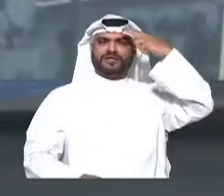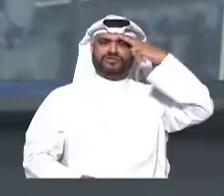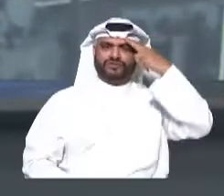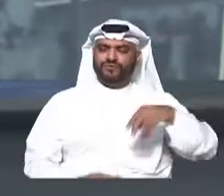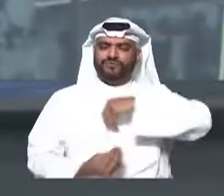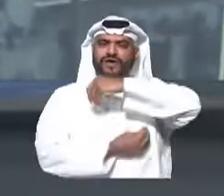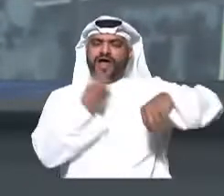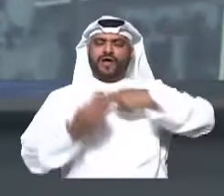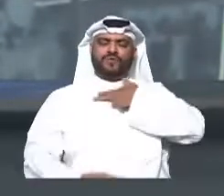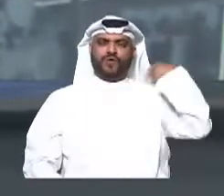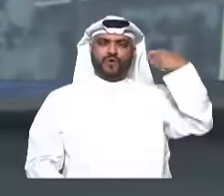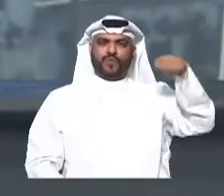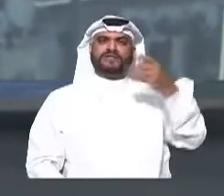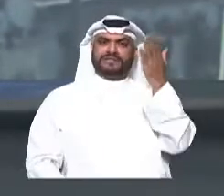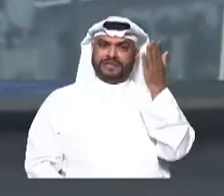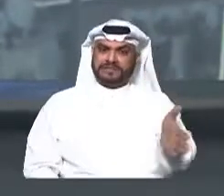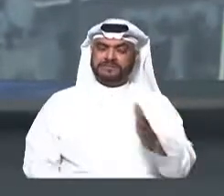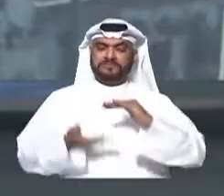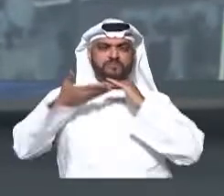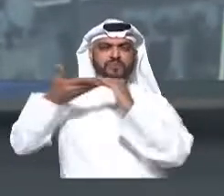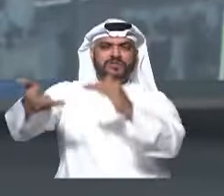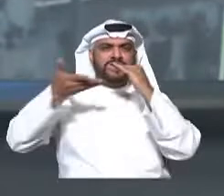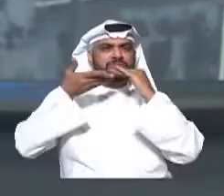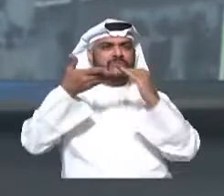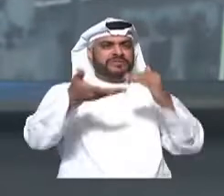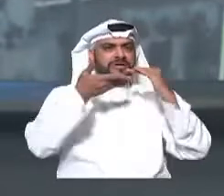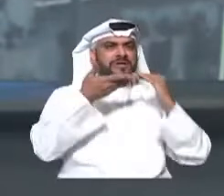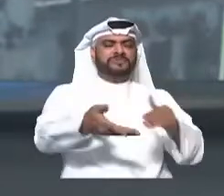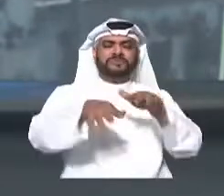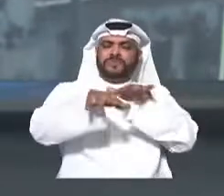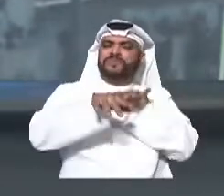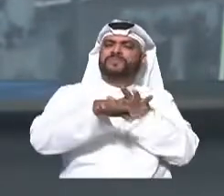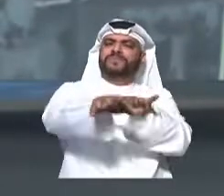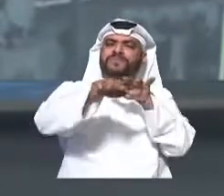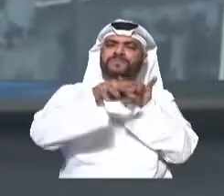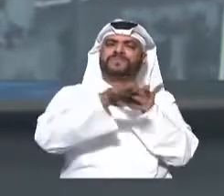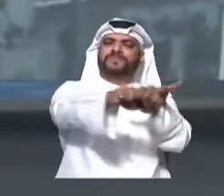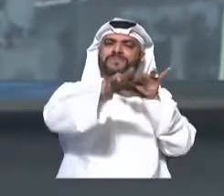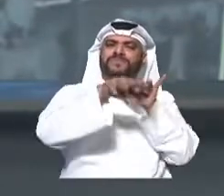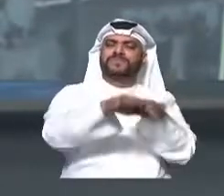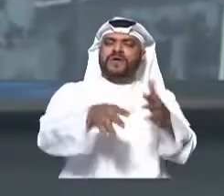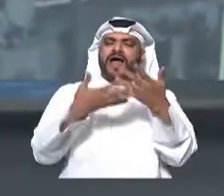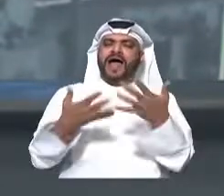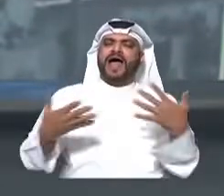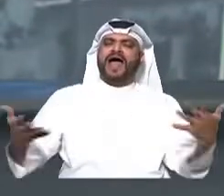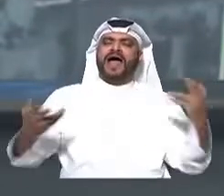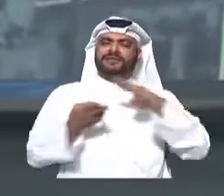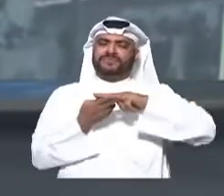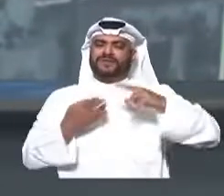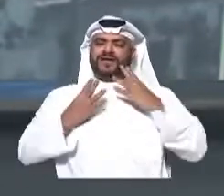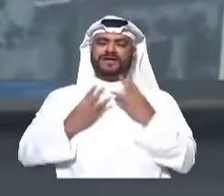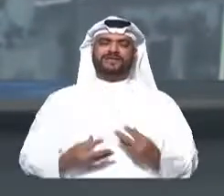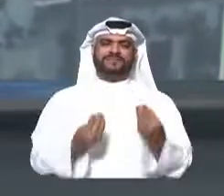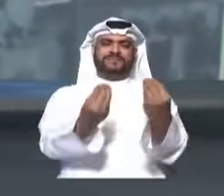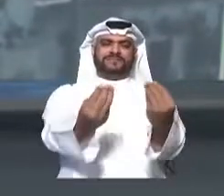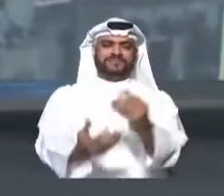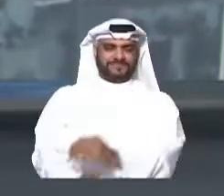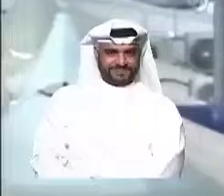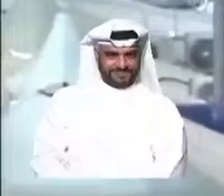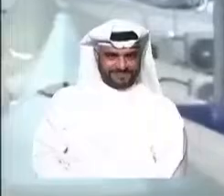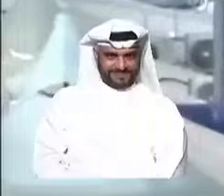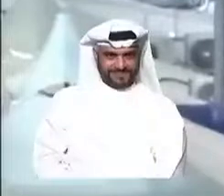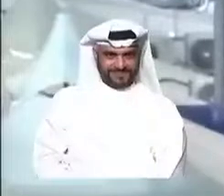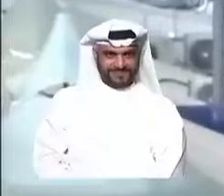الحج خدمة لضيوف الرحمن ليؤدوا مناسكهم بسلام آمنين.